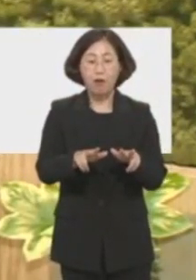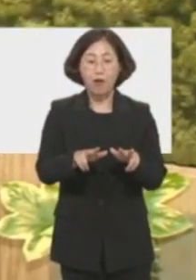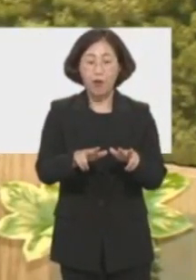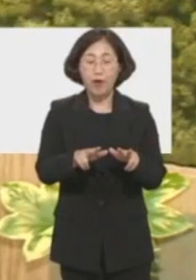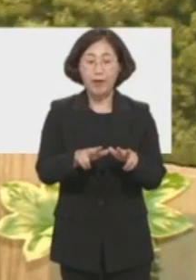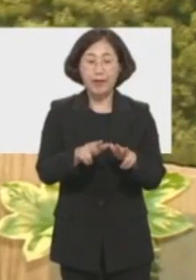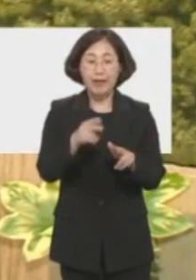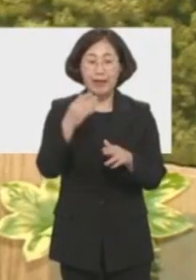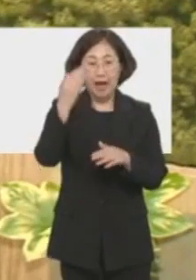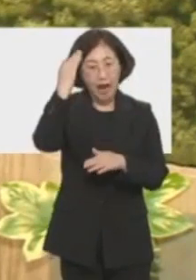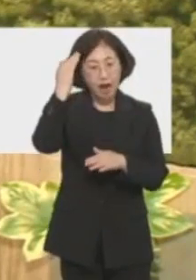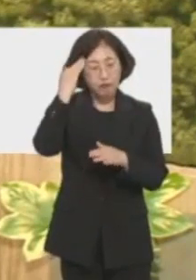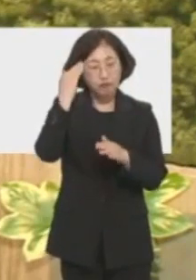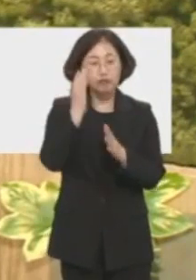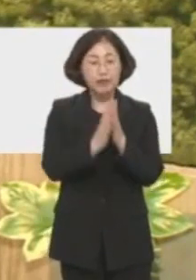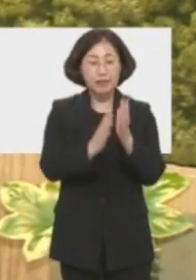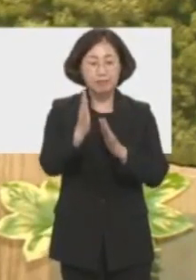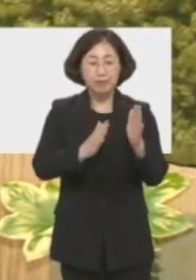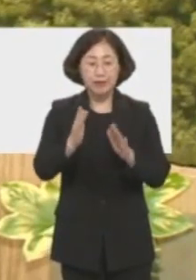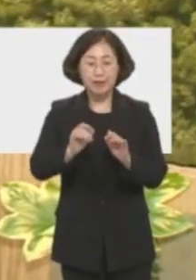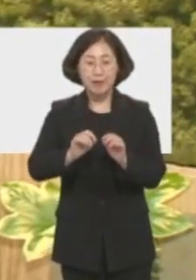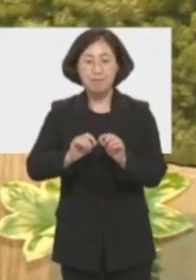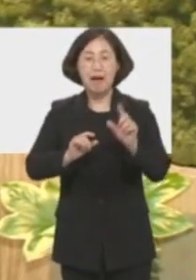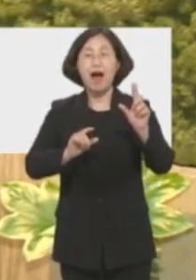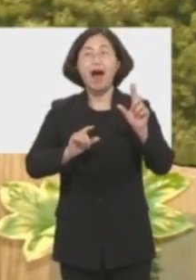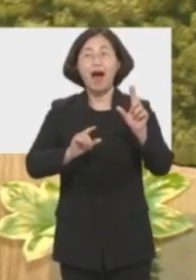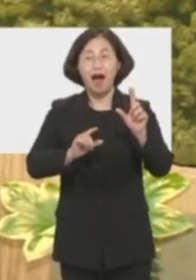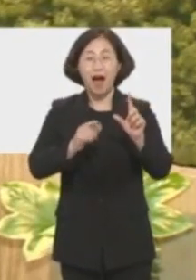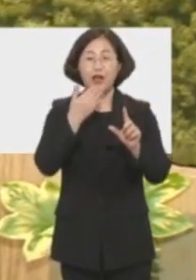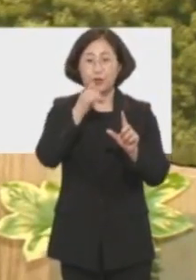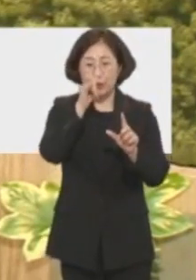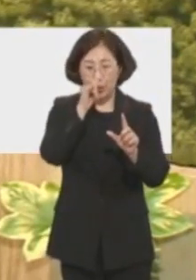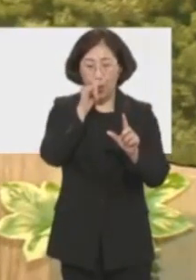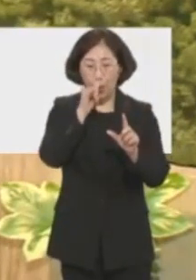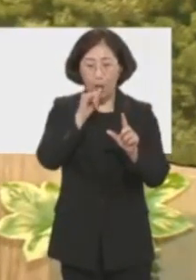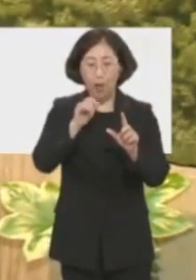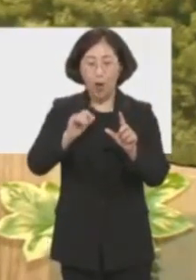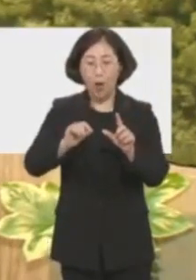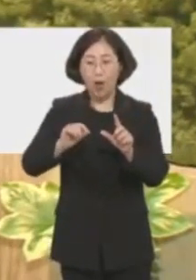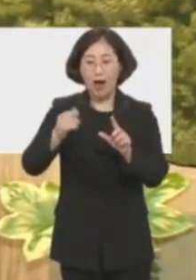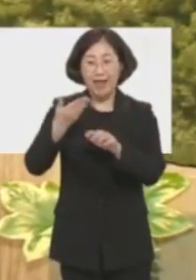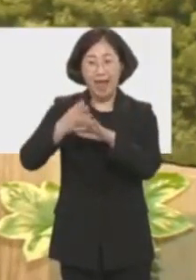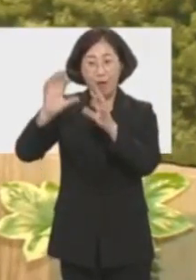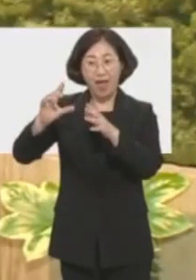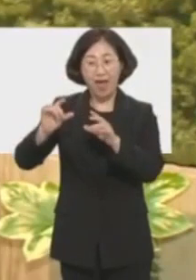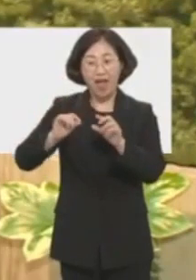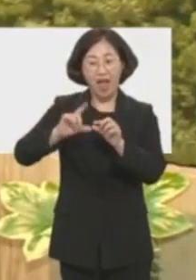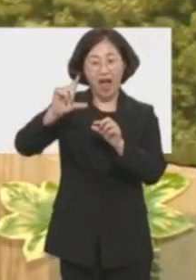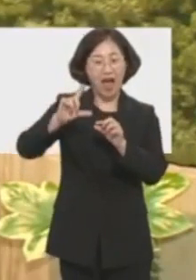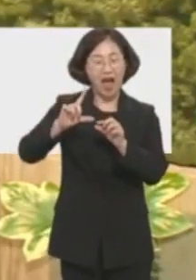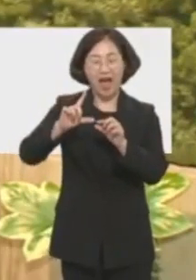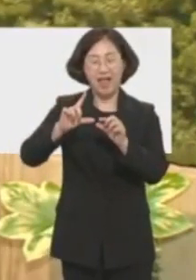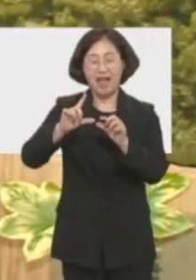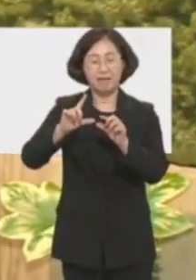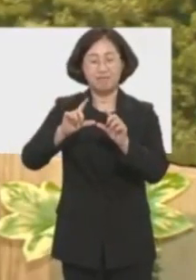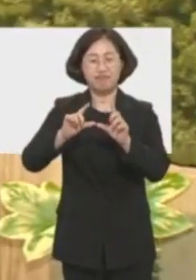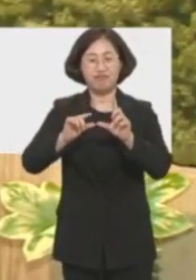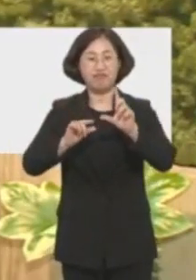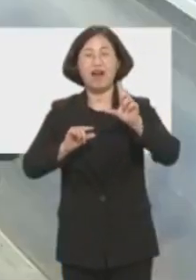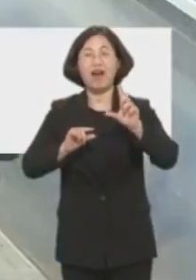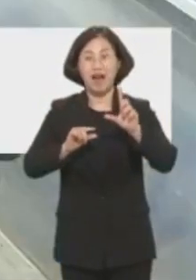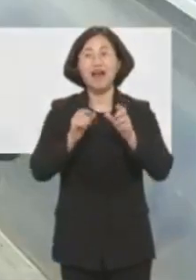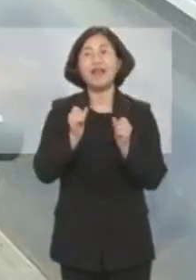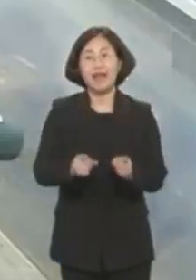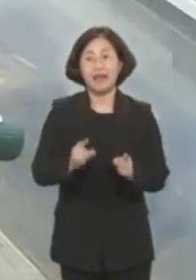농가도 더 육성할 수 있고 또 이를 통해서 우리 식물의 주권을 확보할 수 있는 그런 계기도 마련될 수